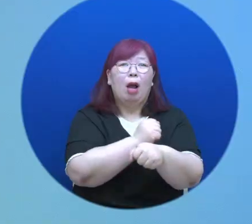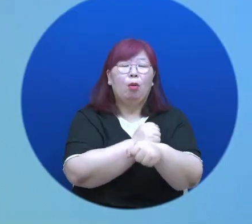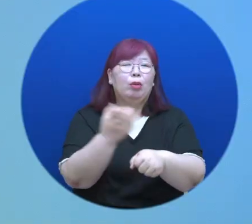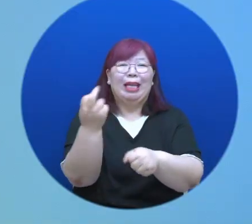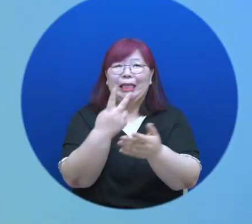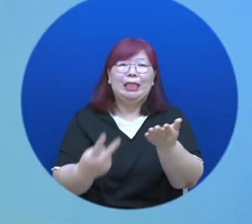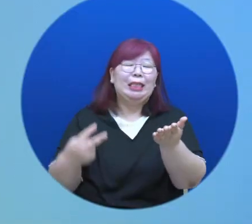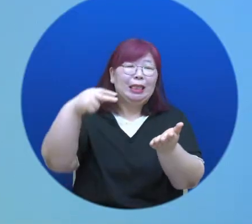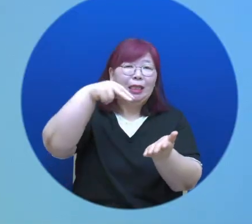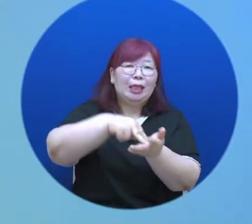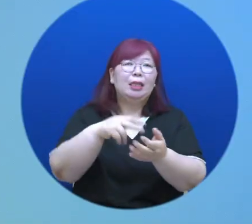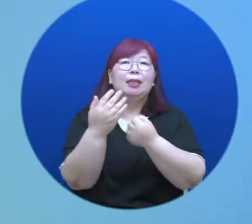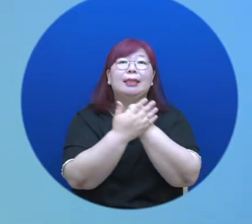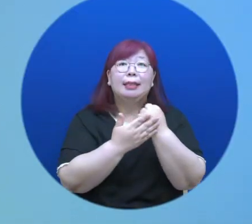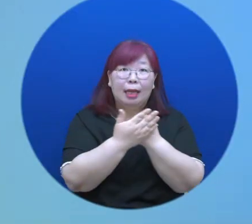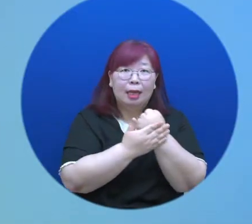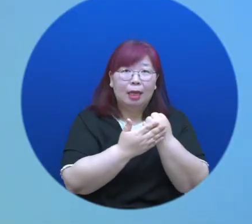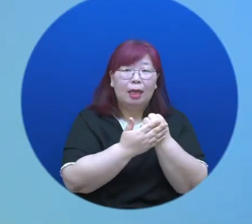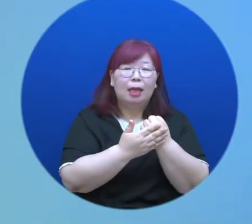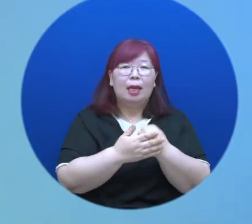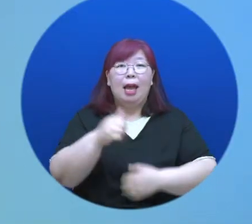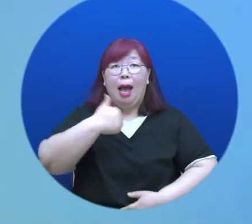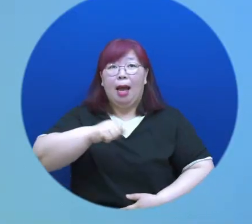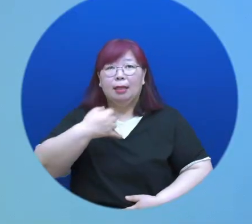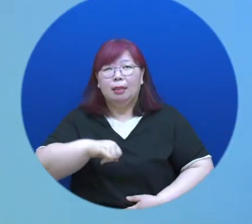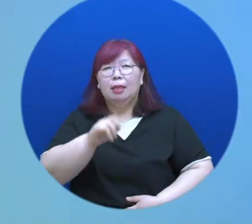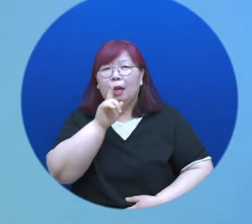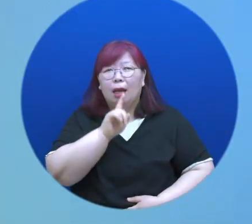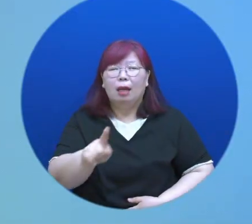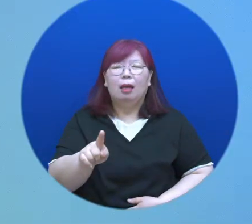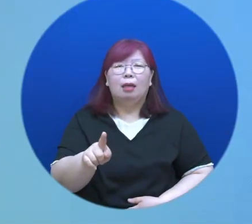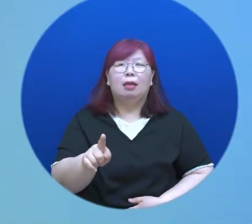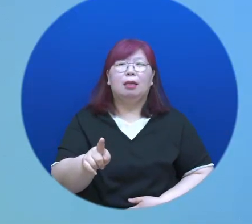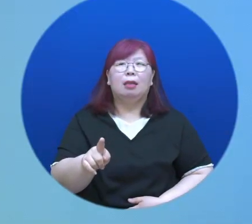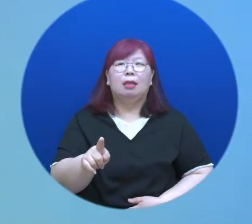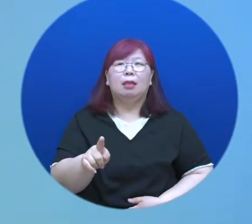일으켜 세우시는 은혜. 아들아, 딸아,